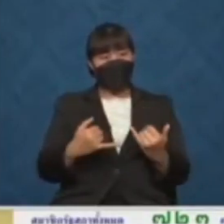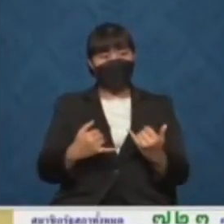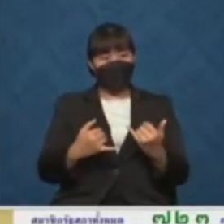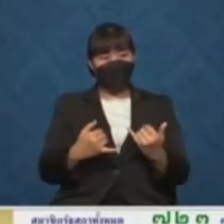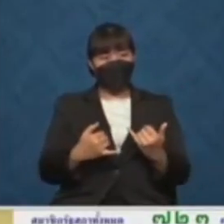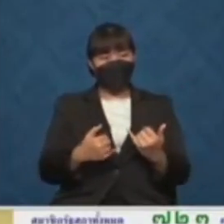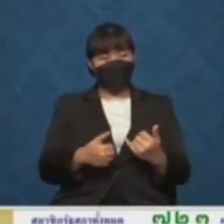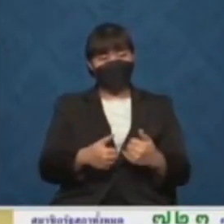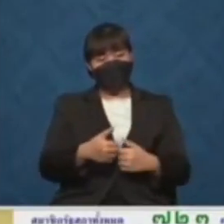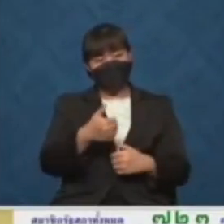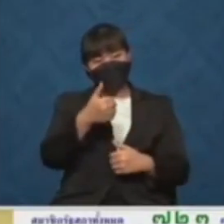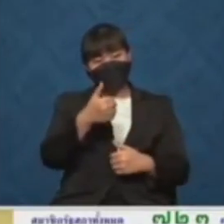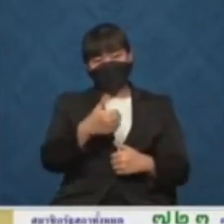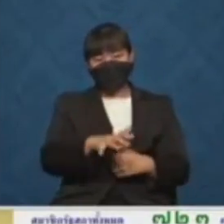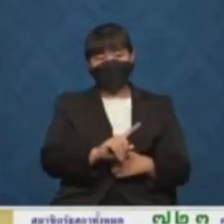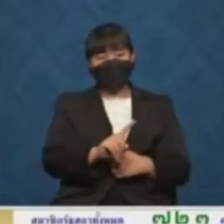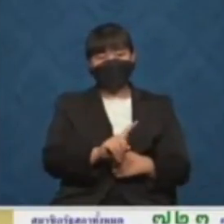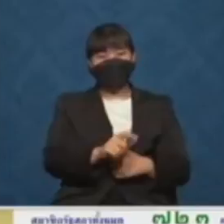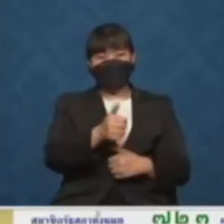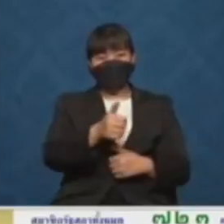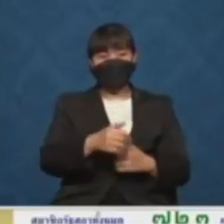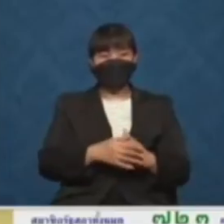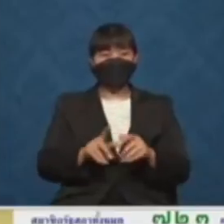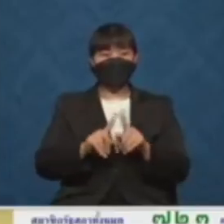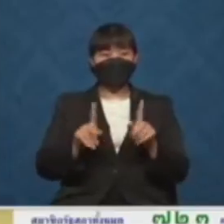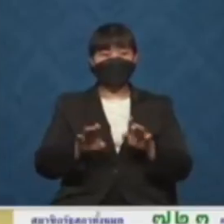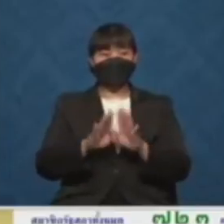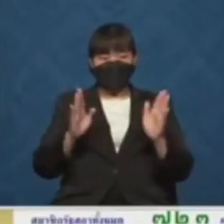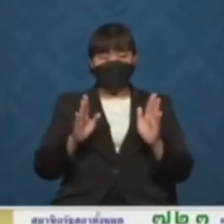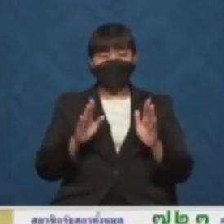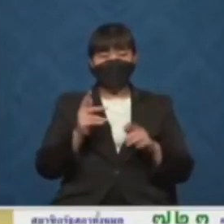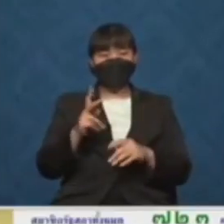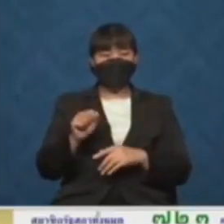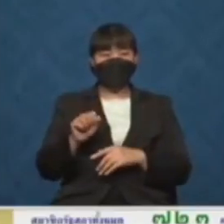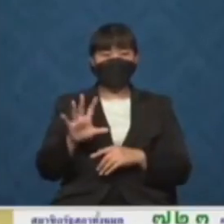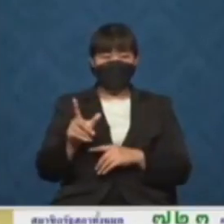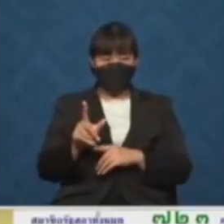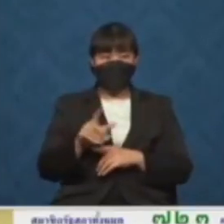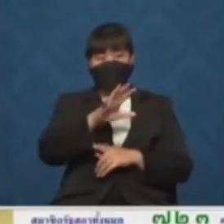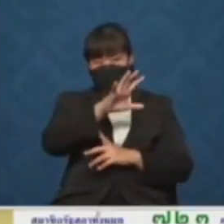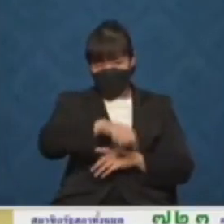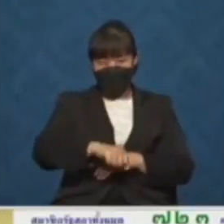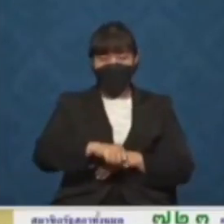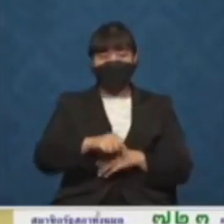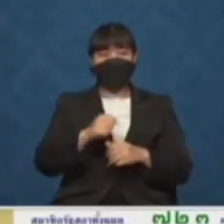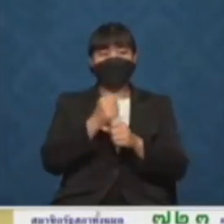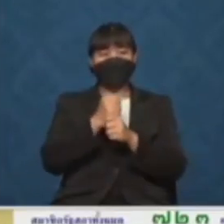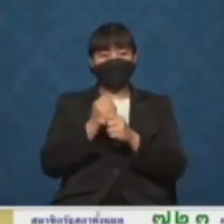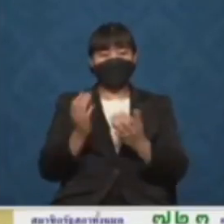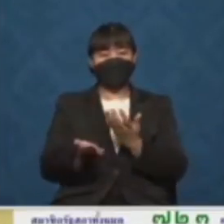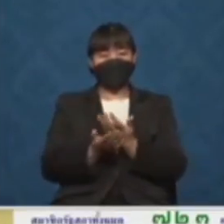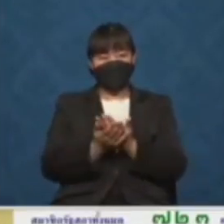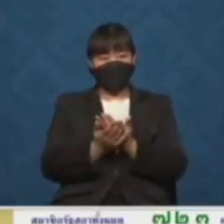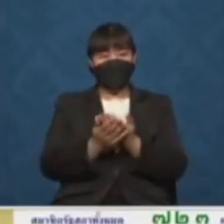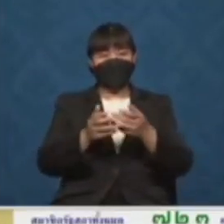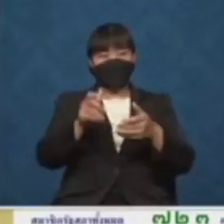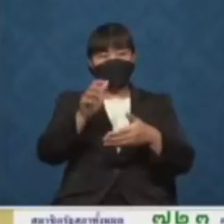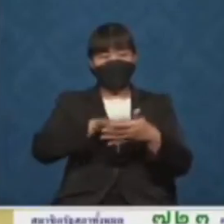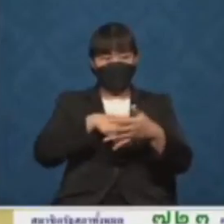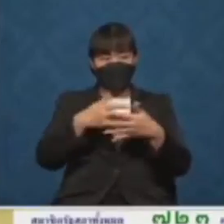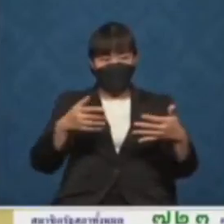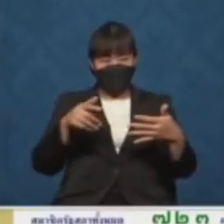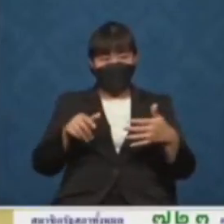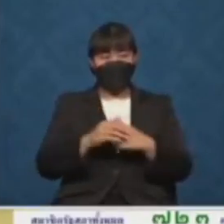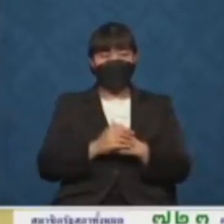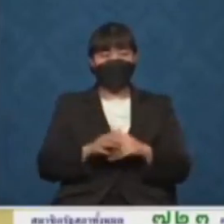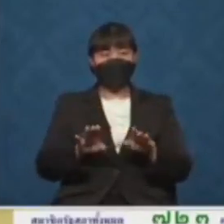ไมมผล ก็ได้แต่กระบวนการรบฟควเห็นที่คอสช้ไดดเงนการแล้วก็เอมาใช้เลยแล้วก็เอมาจัทำแผยษษาชาิมันไม่ได้เป็นการ